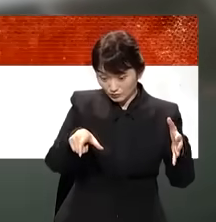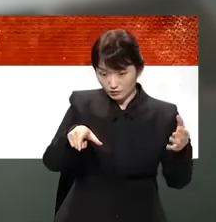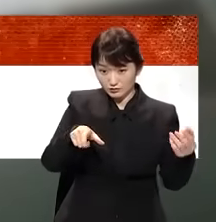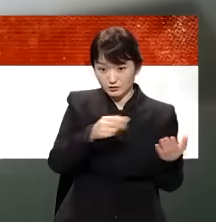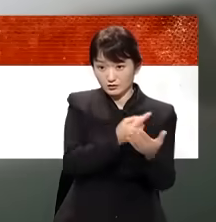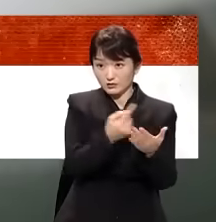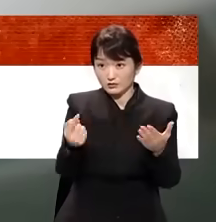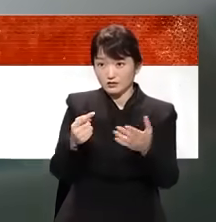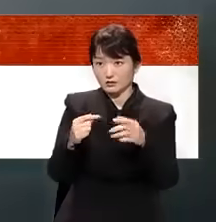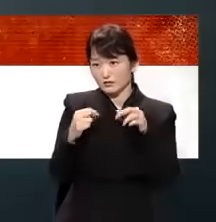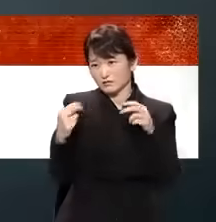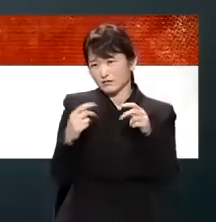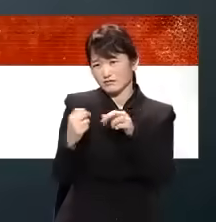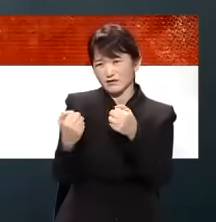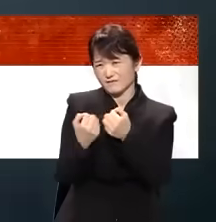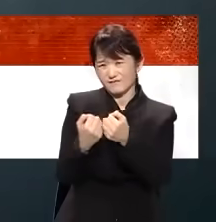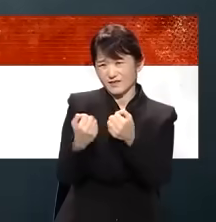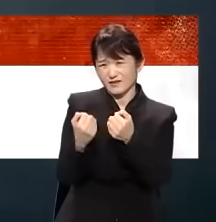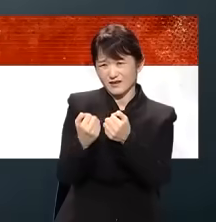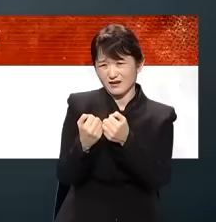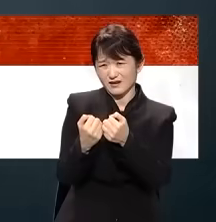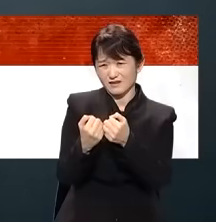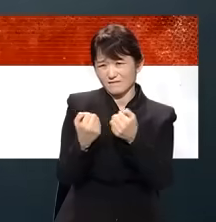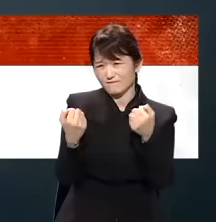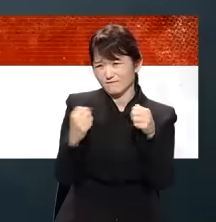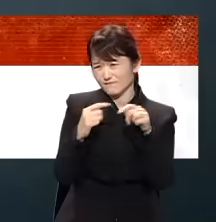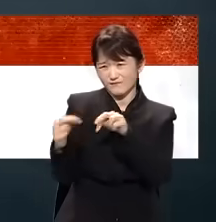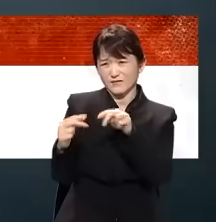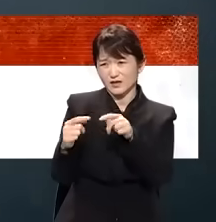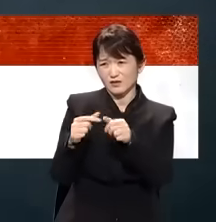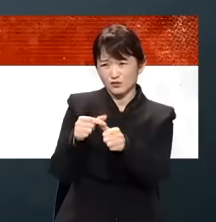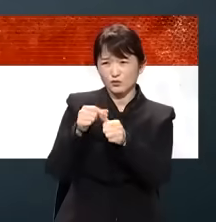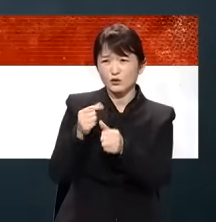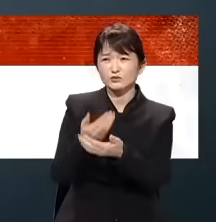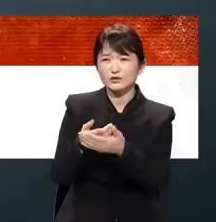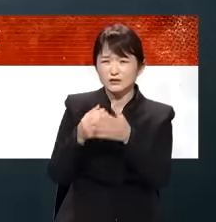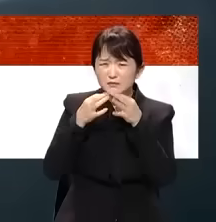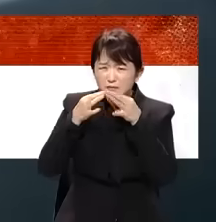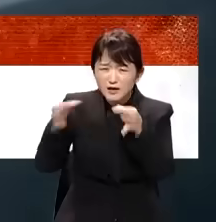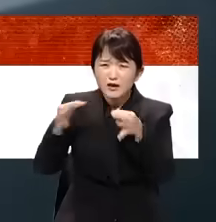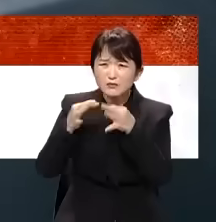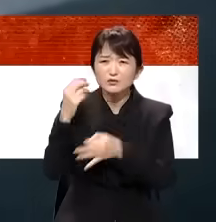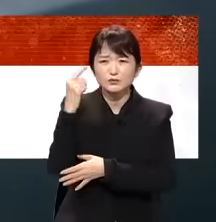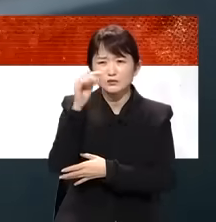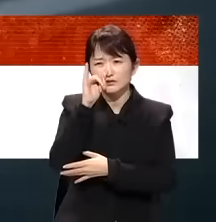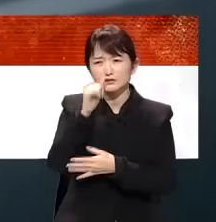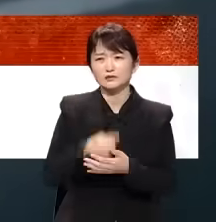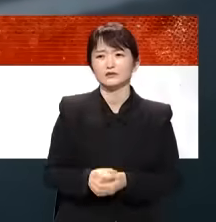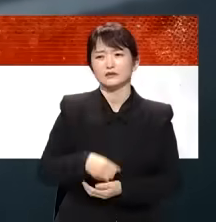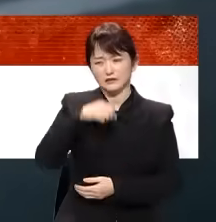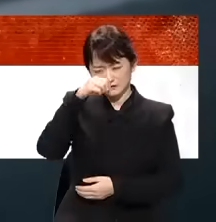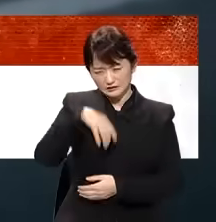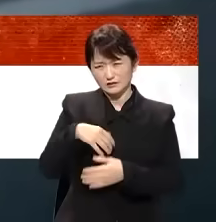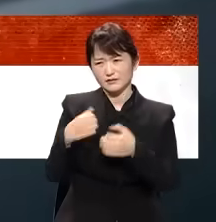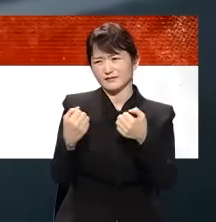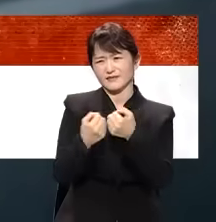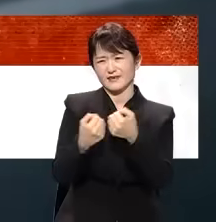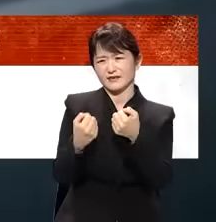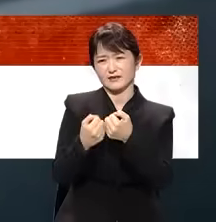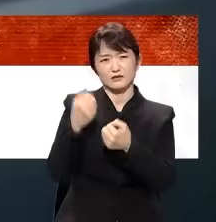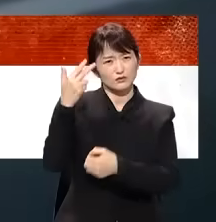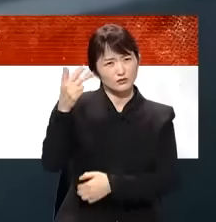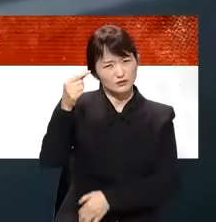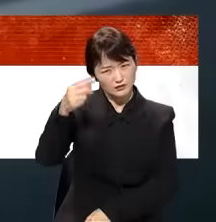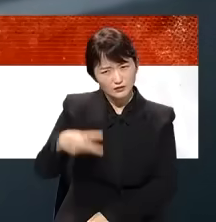살려주세요 이렇게 소리도 지르고 비명 지르는 소리가 들리고 트가 어 영 치에도 여러번씩